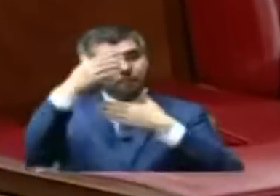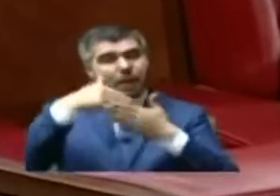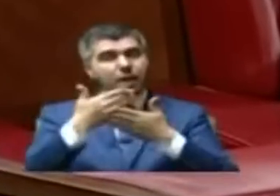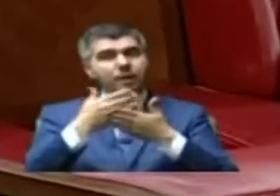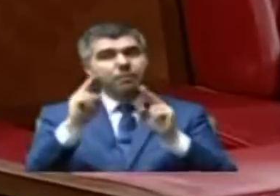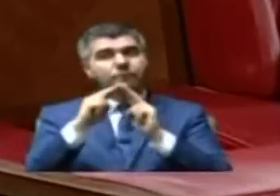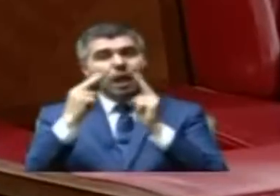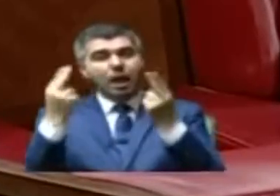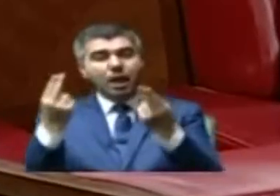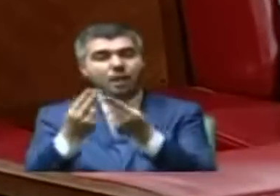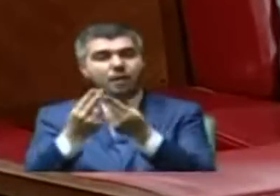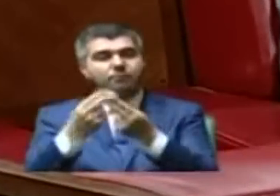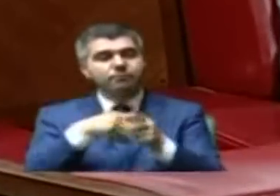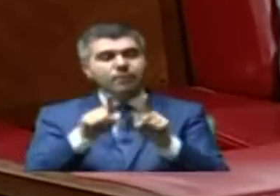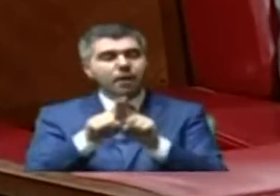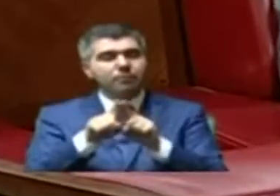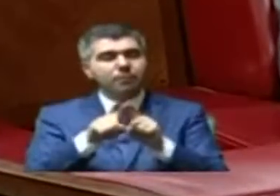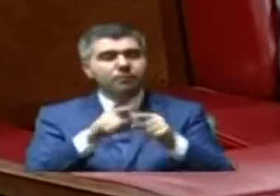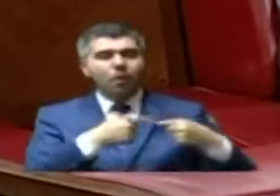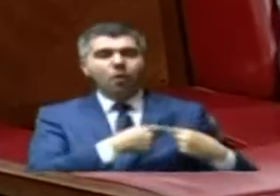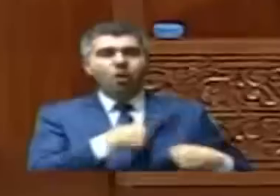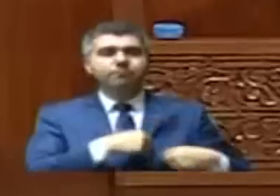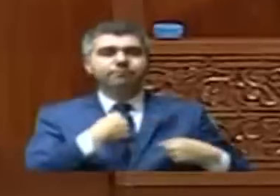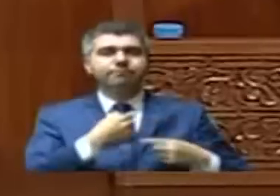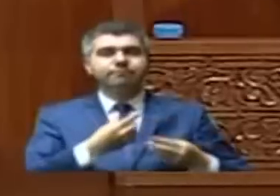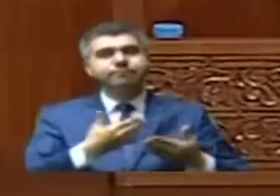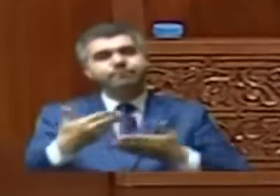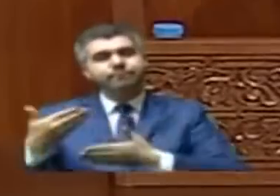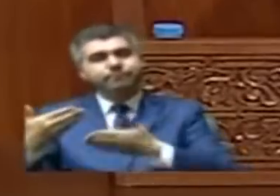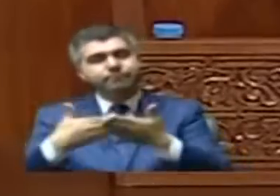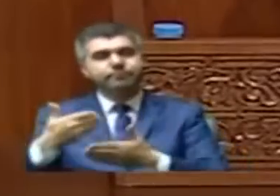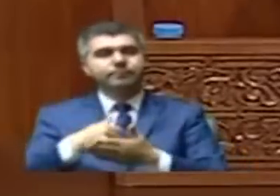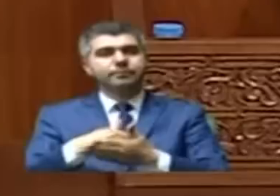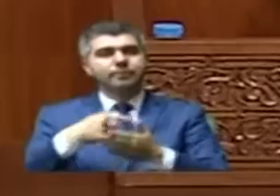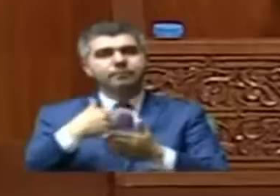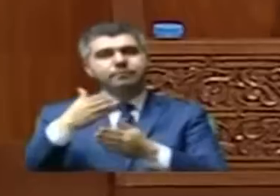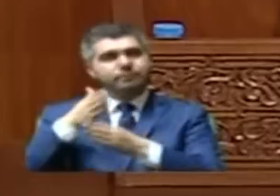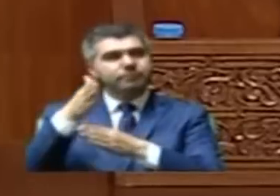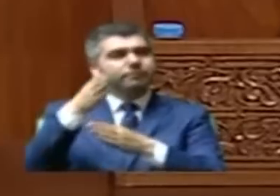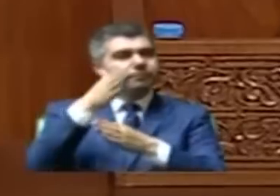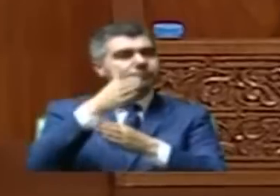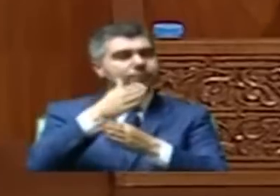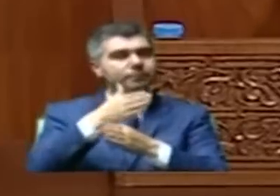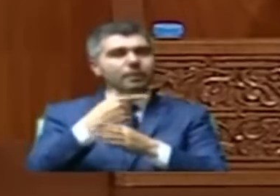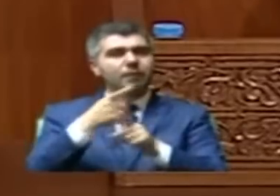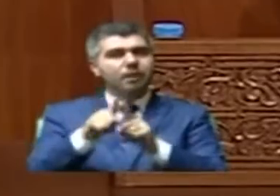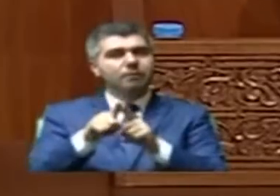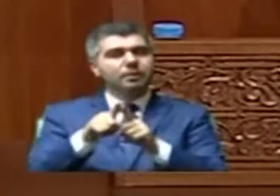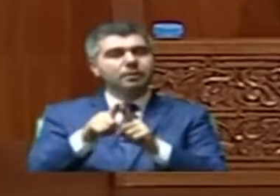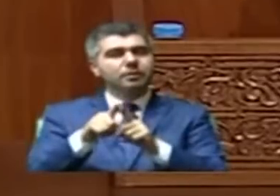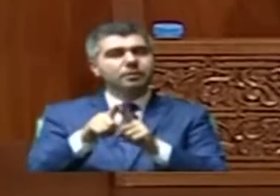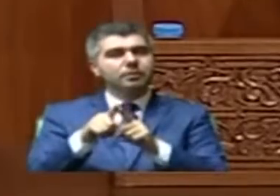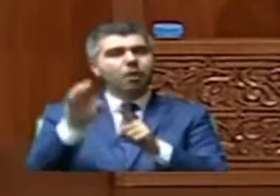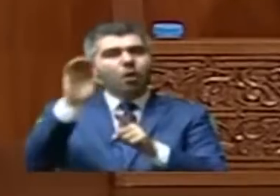كمسؤول سياسي، وهذا يجب أن يفعله جميع المسؤولين السياسيين، كنا كنمشيو كنديروا أنشطة في مختلف الدول. إلا بغيت